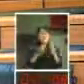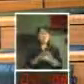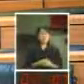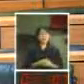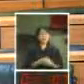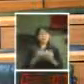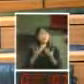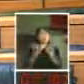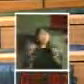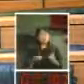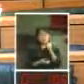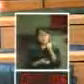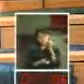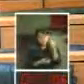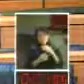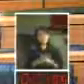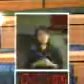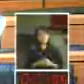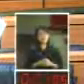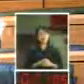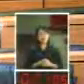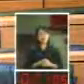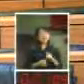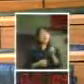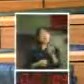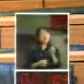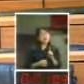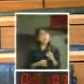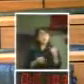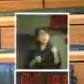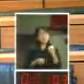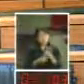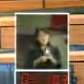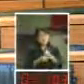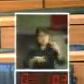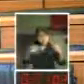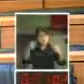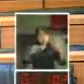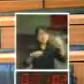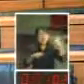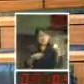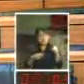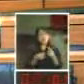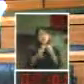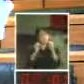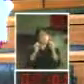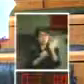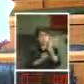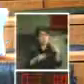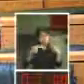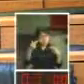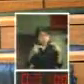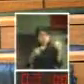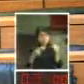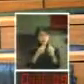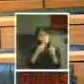คุณภาพก็ขาดไอ้นี่ที่มีหมายถึงว่าไม่ใช่ว่าแม้จะไม่มีการติดกล้องเลยนะครับมีการติดกล้องแต่ว่าทำไมมัน